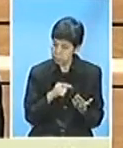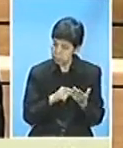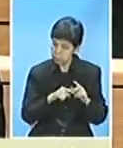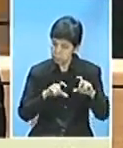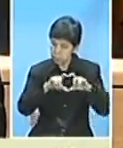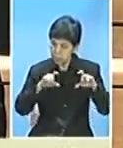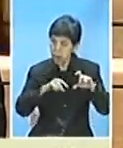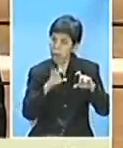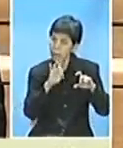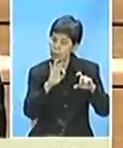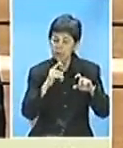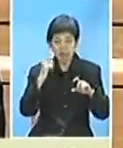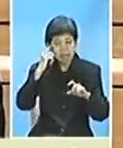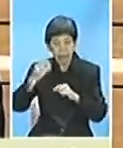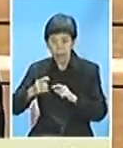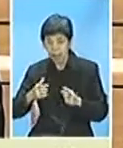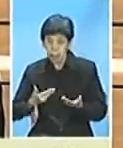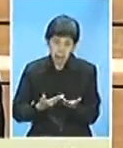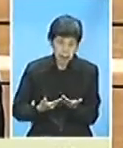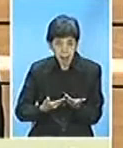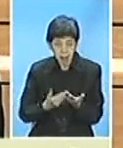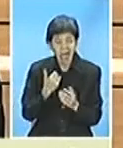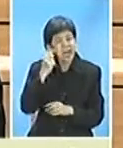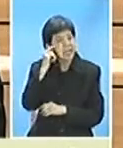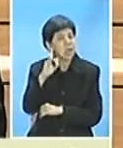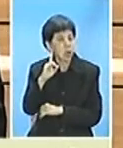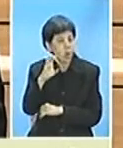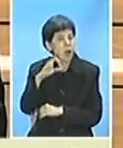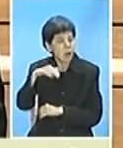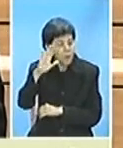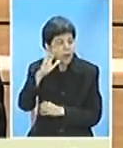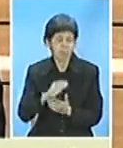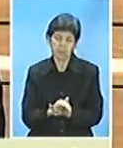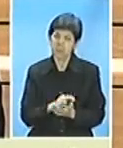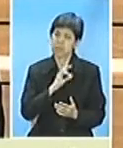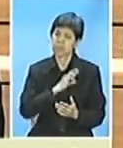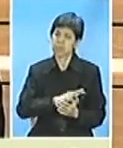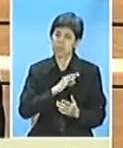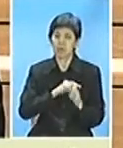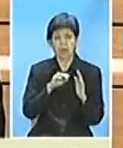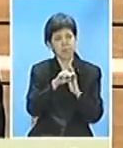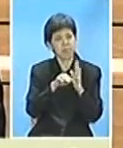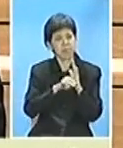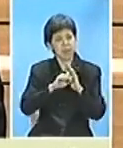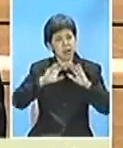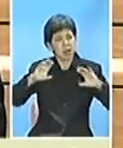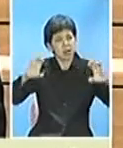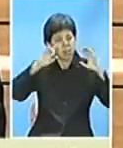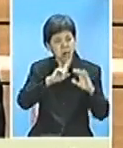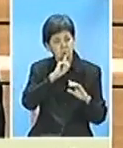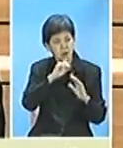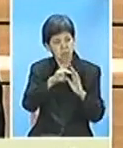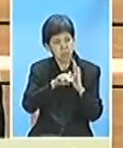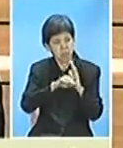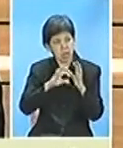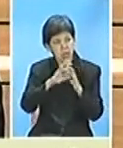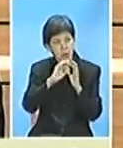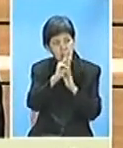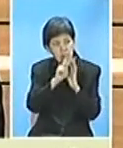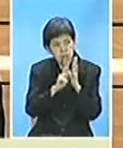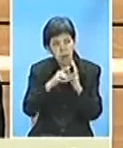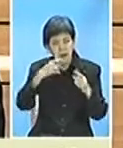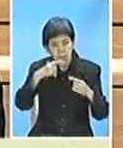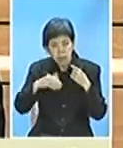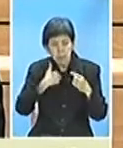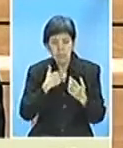ปลีกก็น่าจะเกิน100บาทขัดกับหลักการที่รัฐบาลได้วางไว้ในกฎหมาย